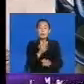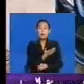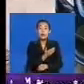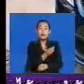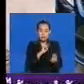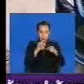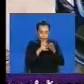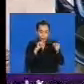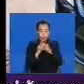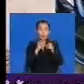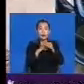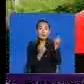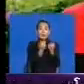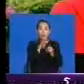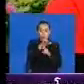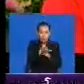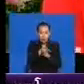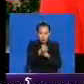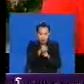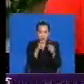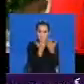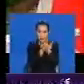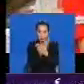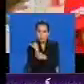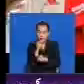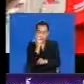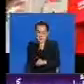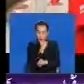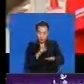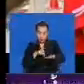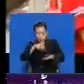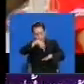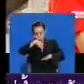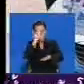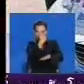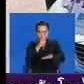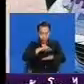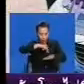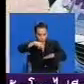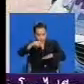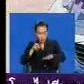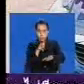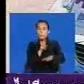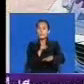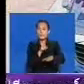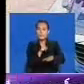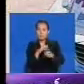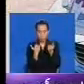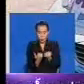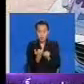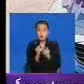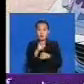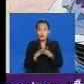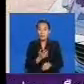ที่เปลี่ยนหน้าตาเล็กน้อยซึ่งก็ทำให้ดูสวยงามมากยิ่งขึ้นมีความสมรรถนะมากยิ่งขึ้นแล้วก็วันนี้เนี่ย Ford Focus ยังทำ